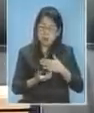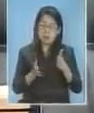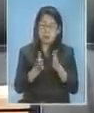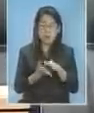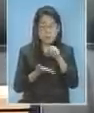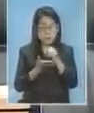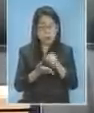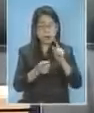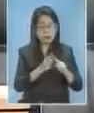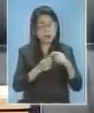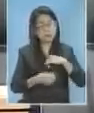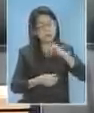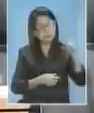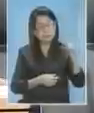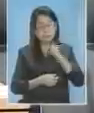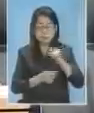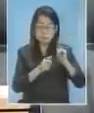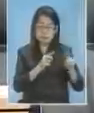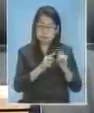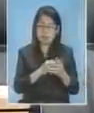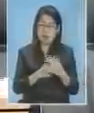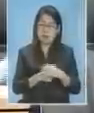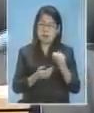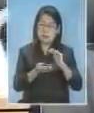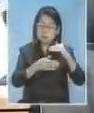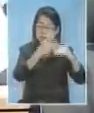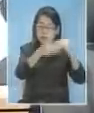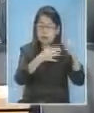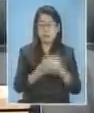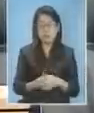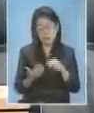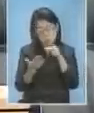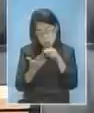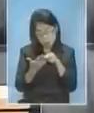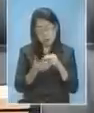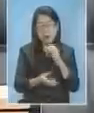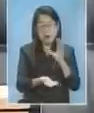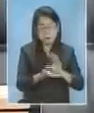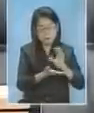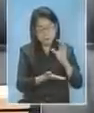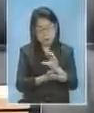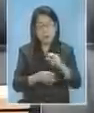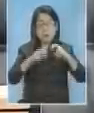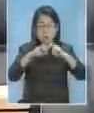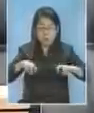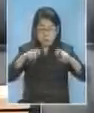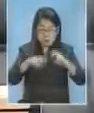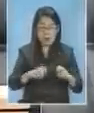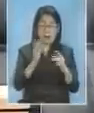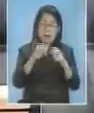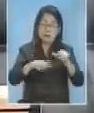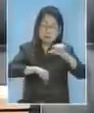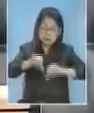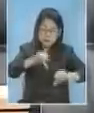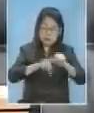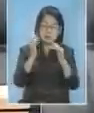ออกเพราะเมื่อดูในยุทธศาสตร์การพัฒนาวิทยาศาสตร์เทคโนโลยีการวิจัยและนวัตกรรม รัฐบาลจัด